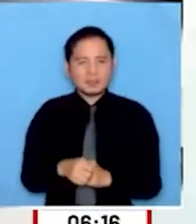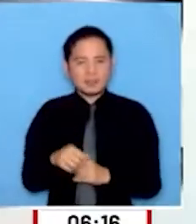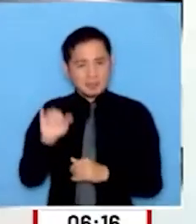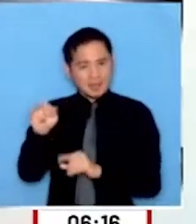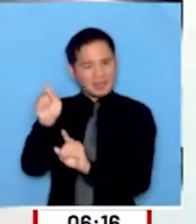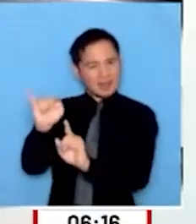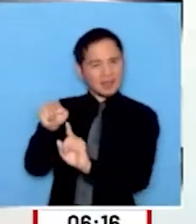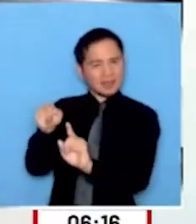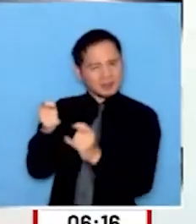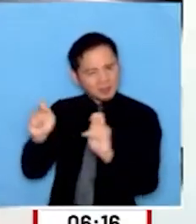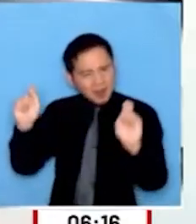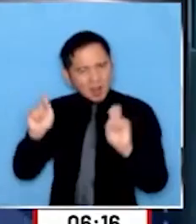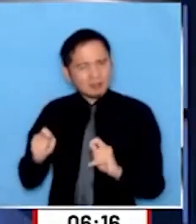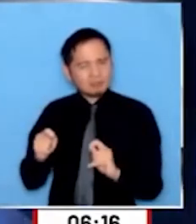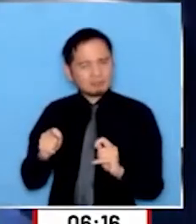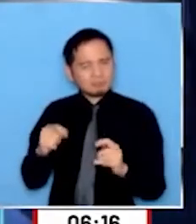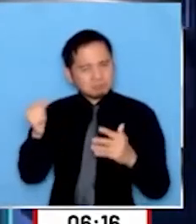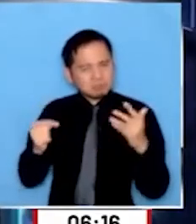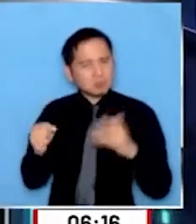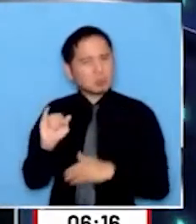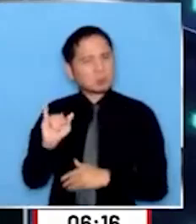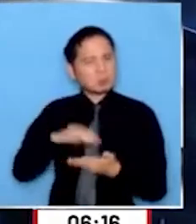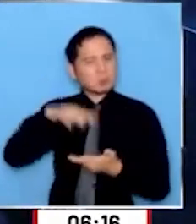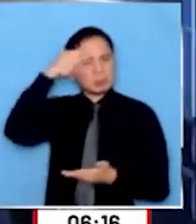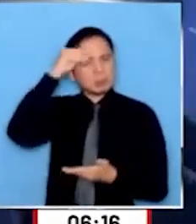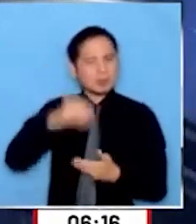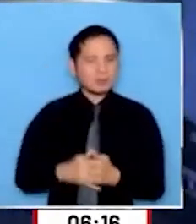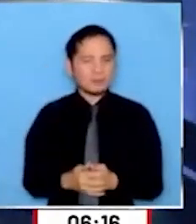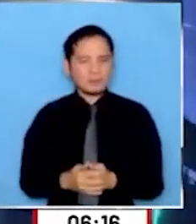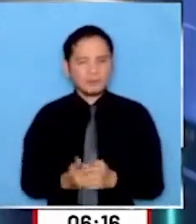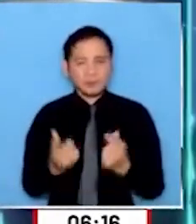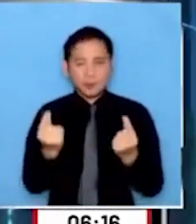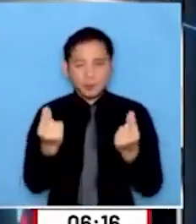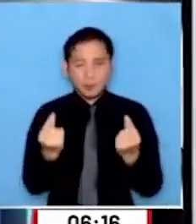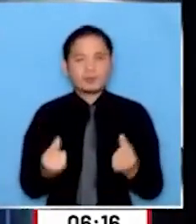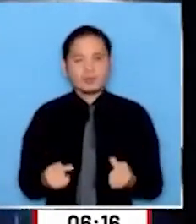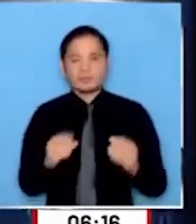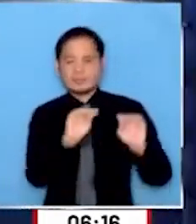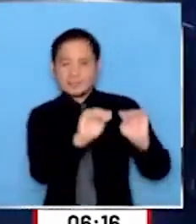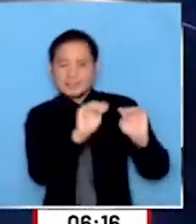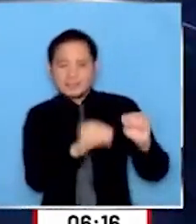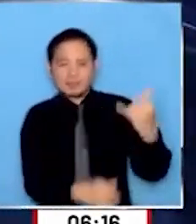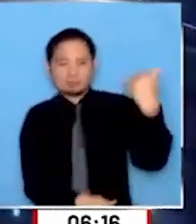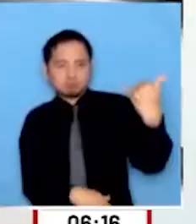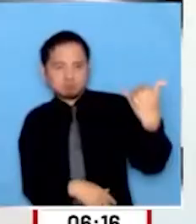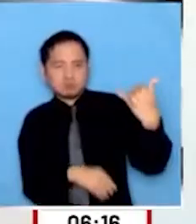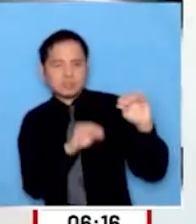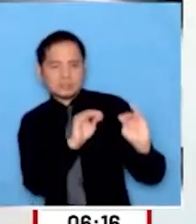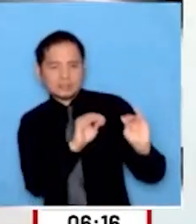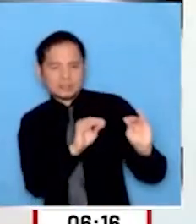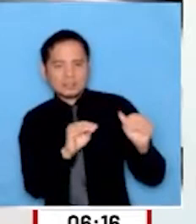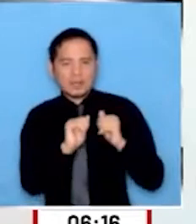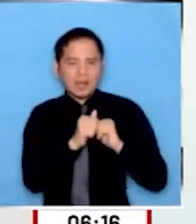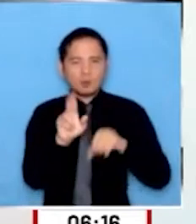siya, natry ko siyang gawin. Sumubok din si Rumor na gumawa ng mga tutorial video kung paano gawin ang mga AI anime content. Trinay